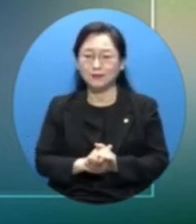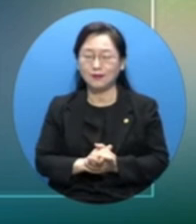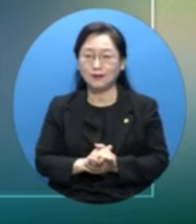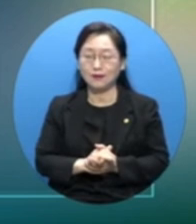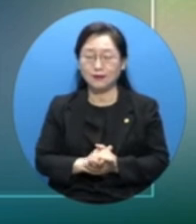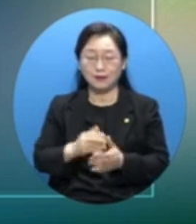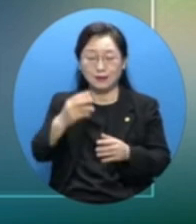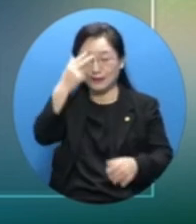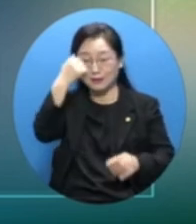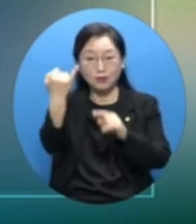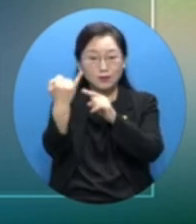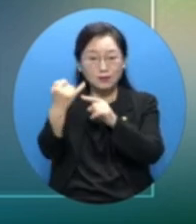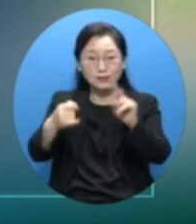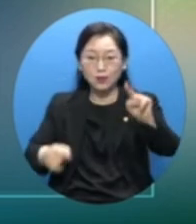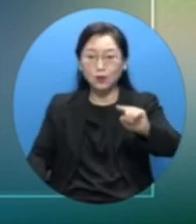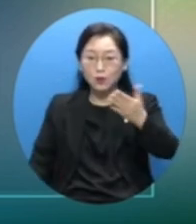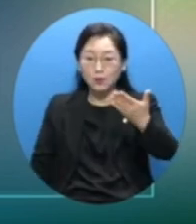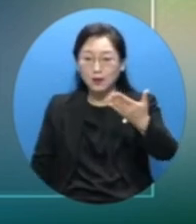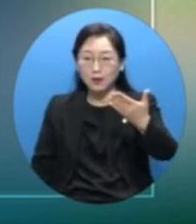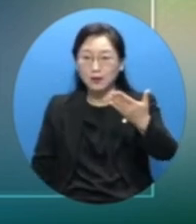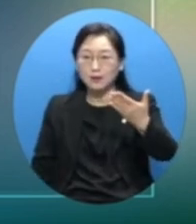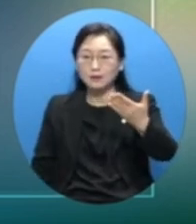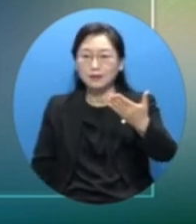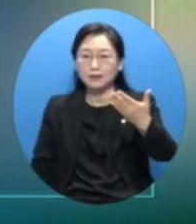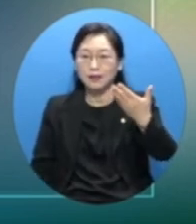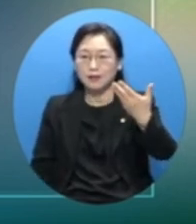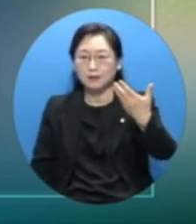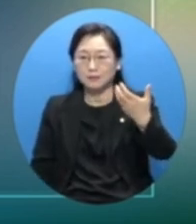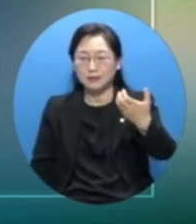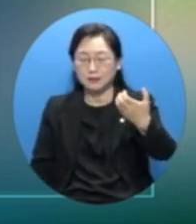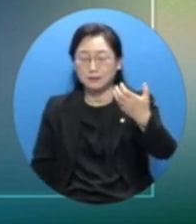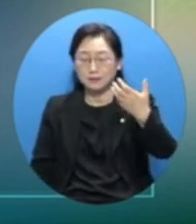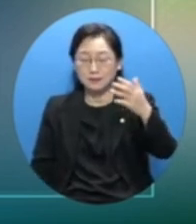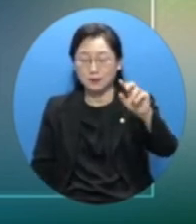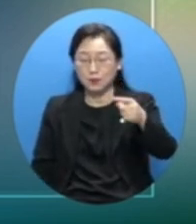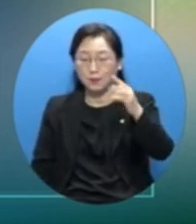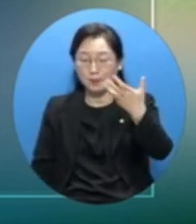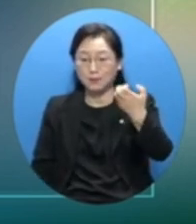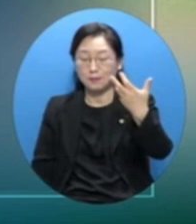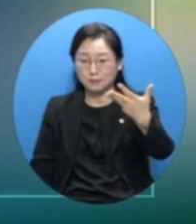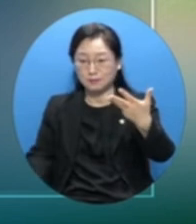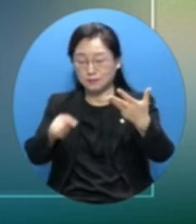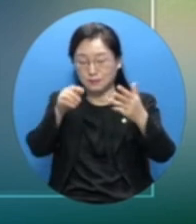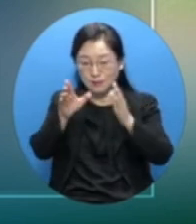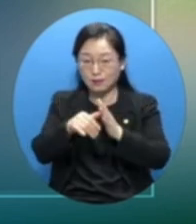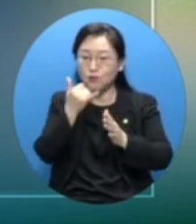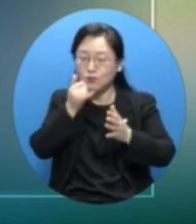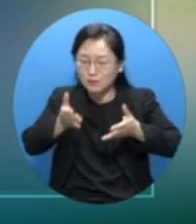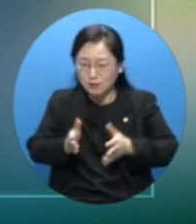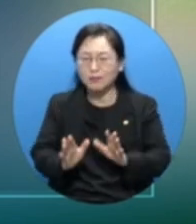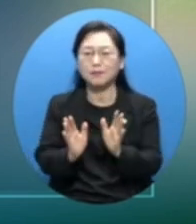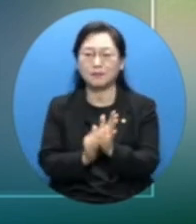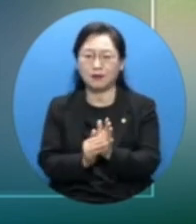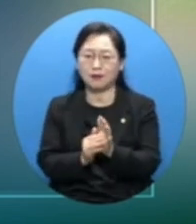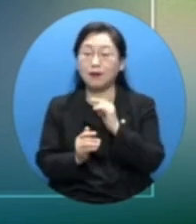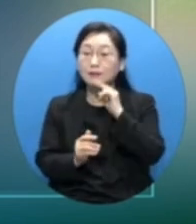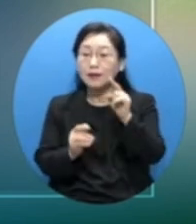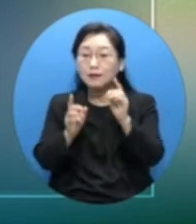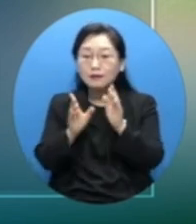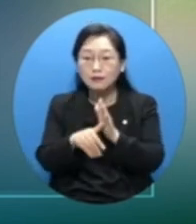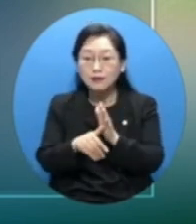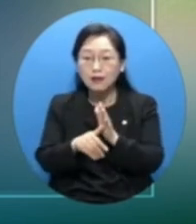셰핑 선교사는 1980년 9월 26일 독일 프랑크푸르트 동쪽 도시 비스바덴에서 태어납니다. 한 살 때